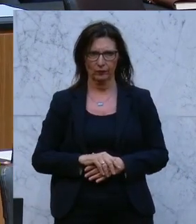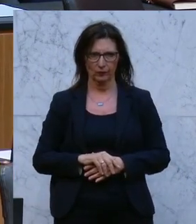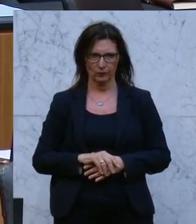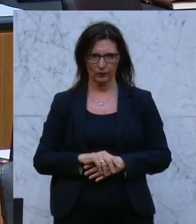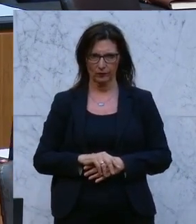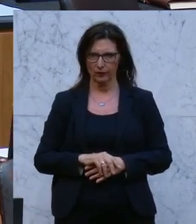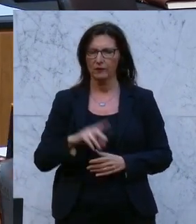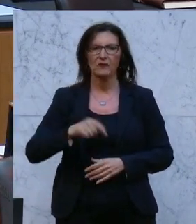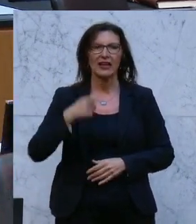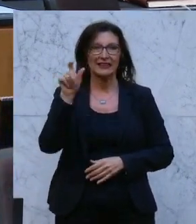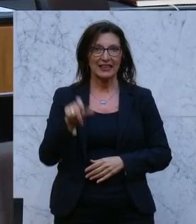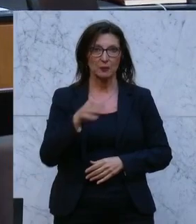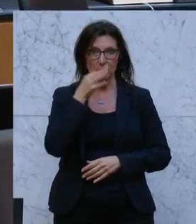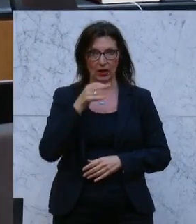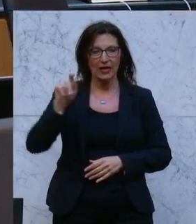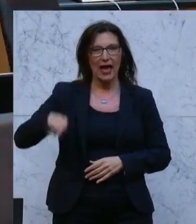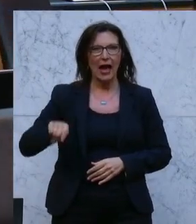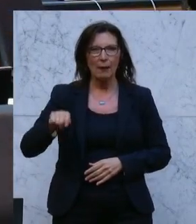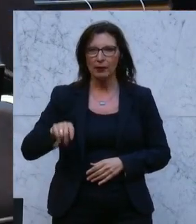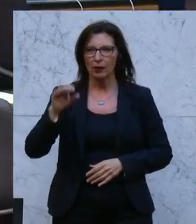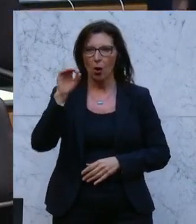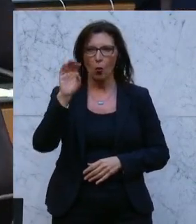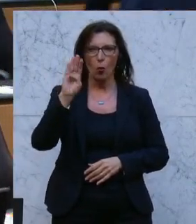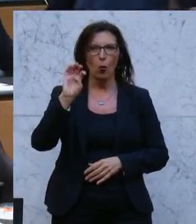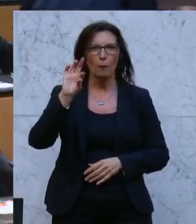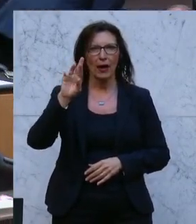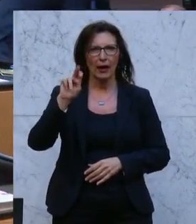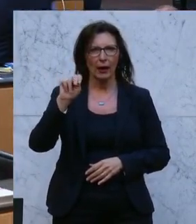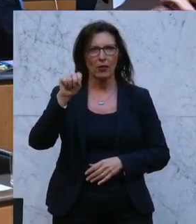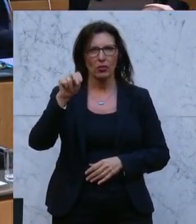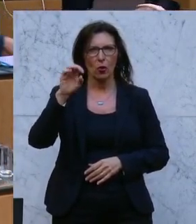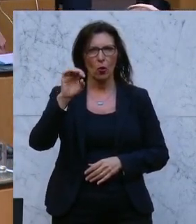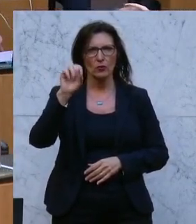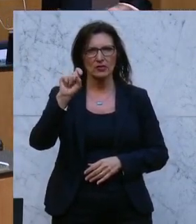Sagt Hannes Amesbauer von der FPÖ, es brauche keine Obergrenze bei der Bargeldzahlung.